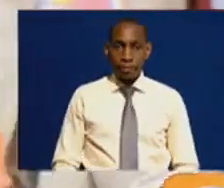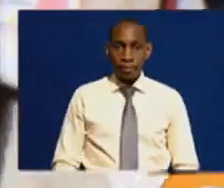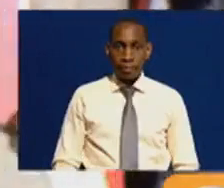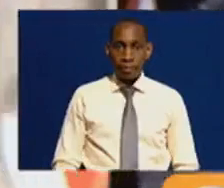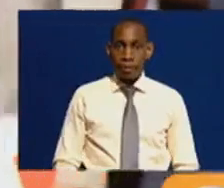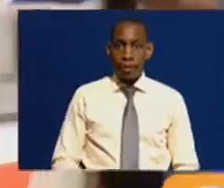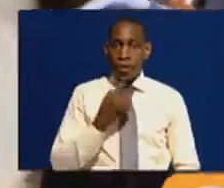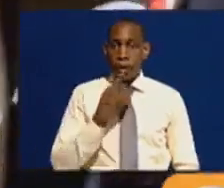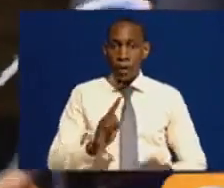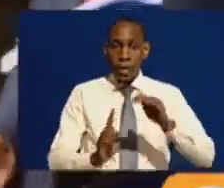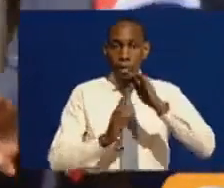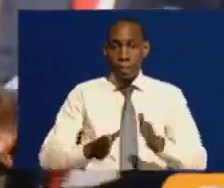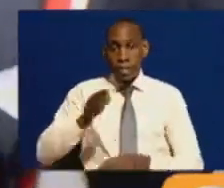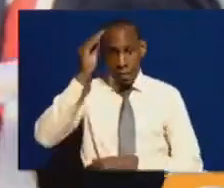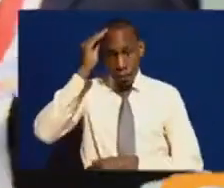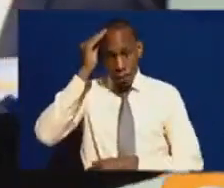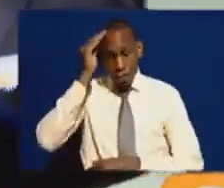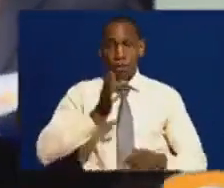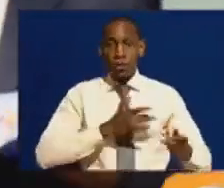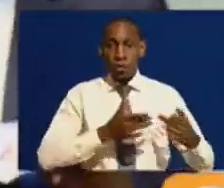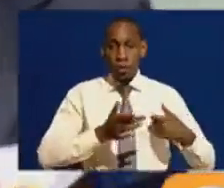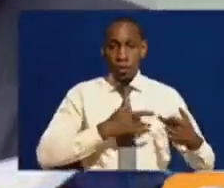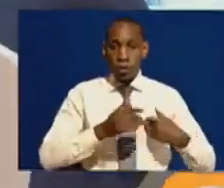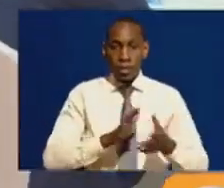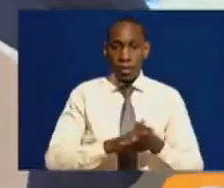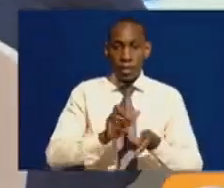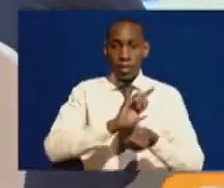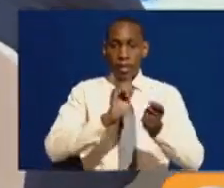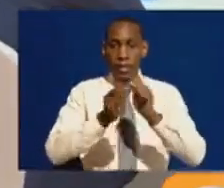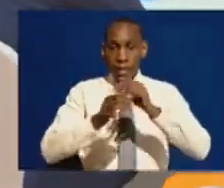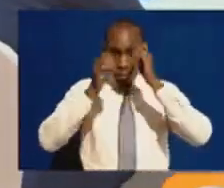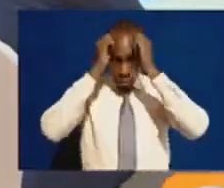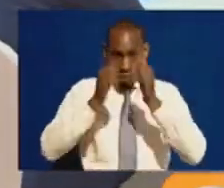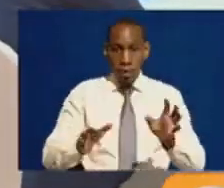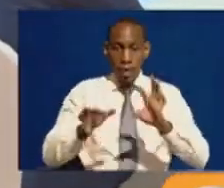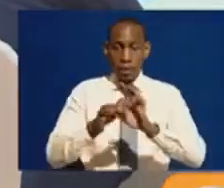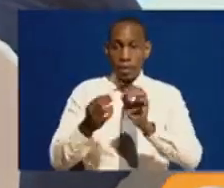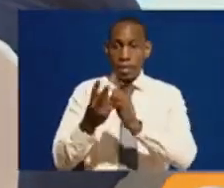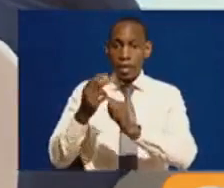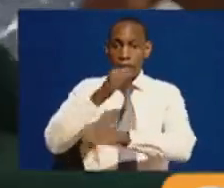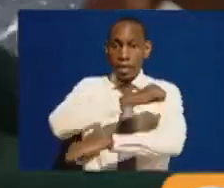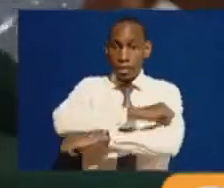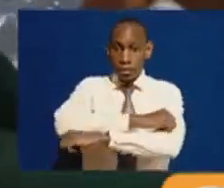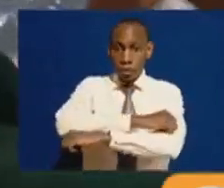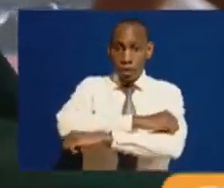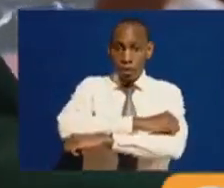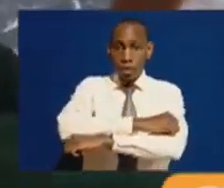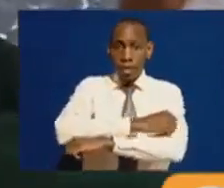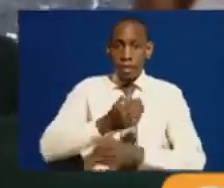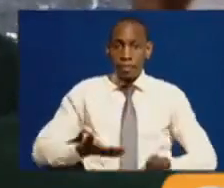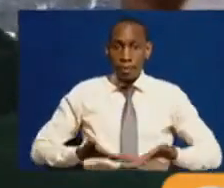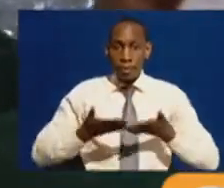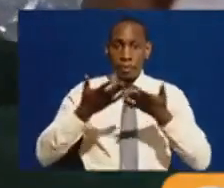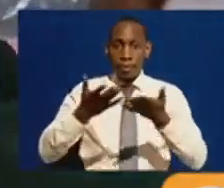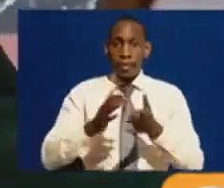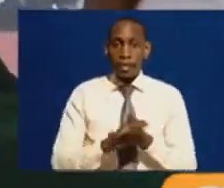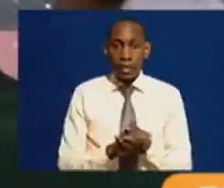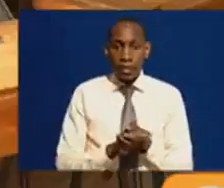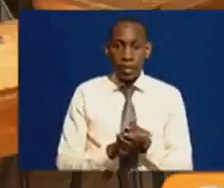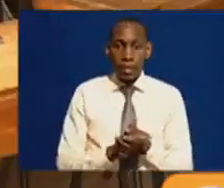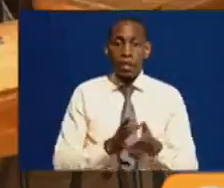Mwongozo wa Waziri Ezekiel Machogu kuhusu mpito wa wanafunzi wanaojiunga na shule za sekondari msingi umewapa tamu chungu